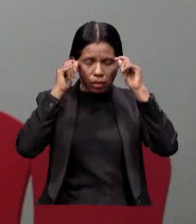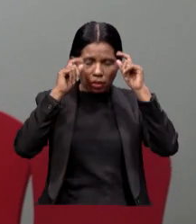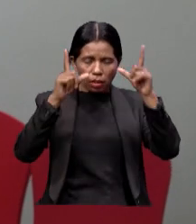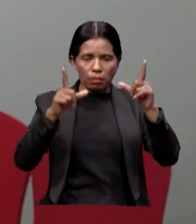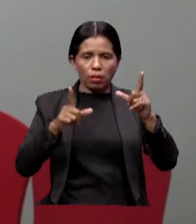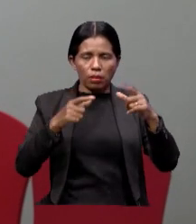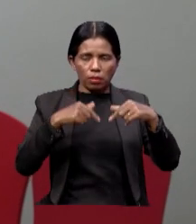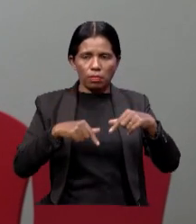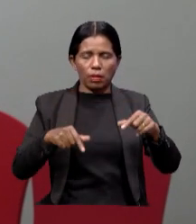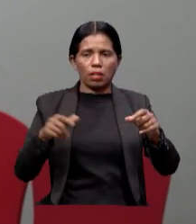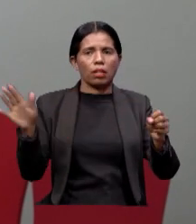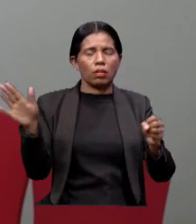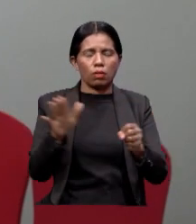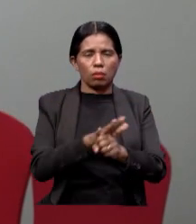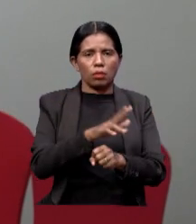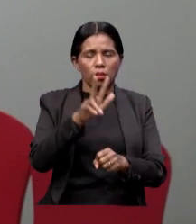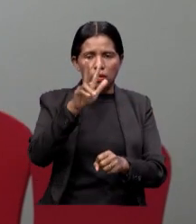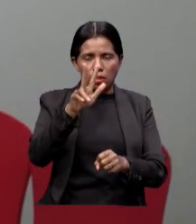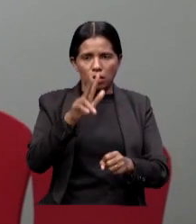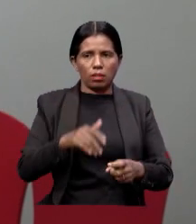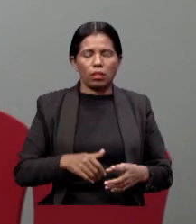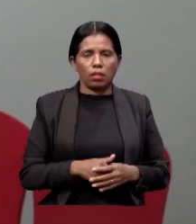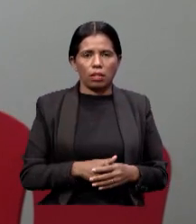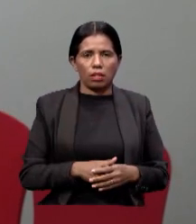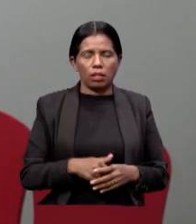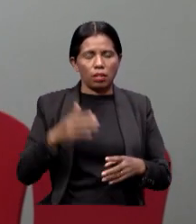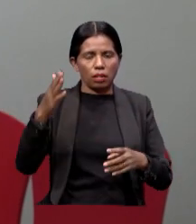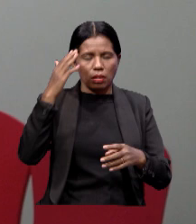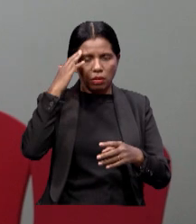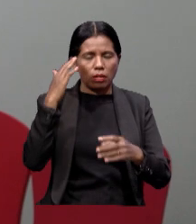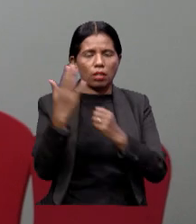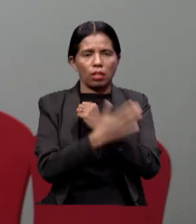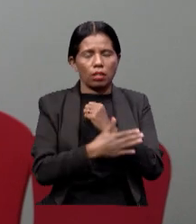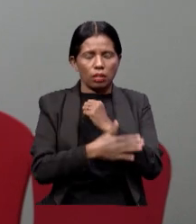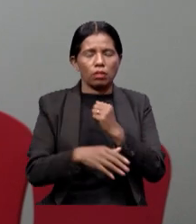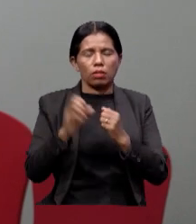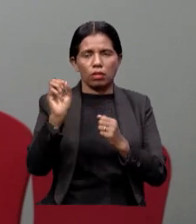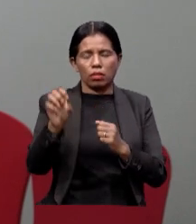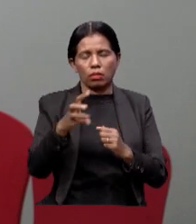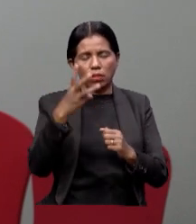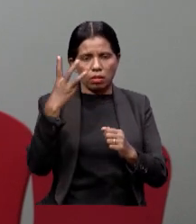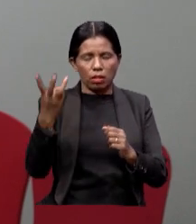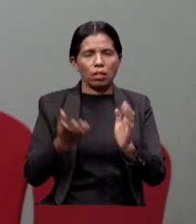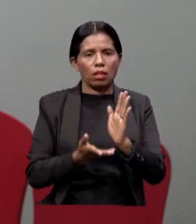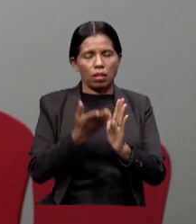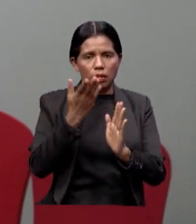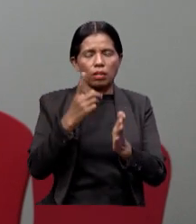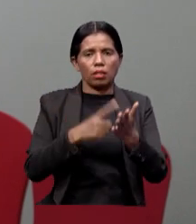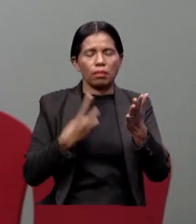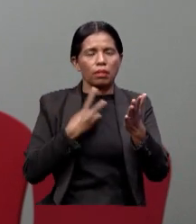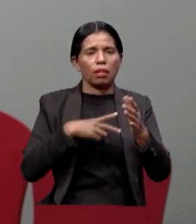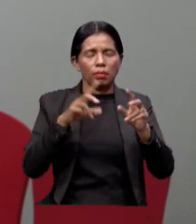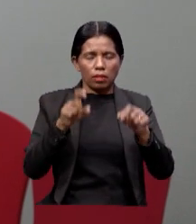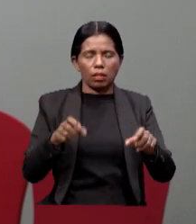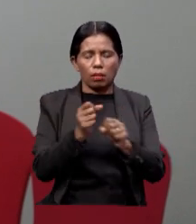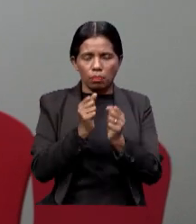okupa número 3 iha entre nasau sanul resini nene as itu an. Entau saya mak kita precisa mutu katu